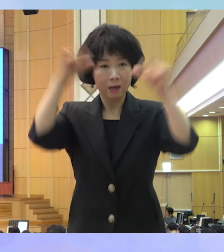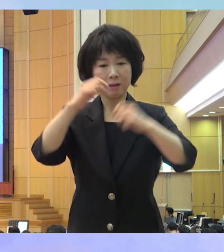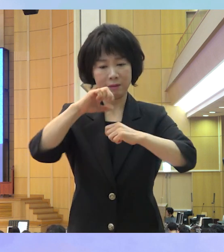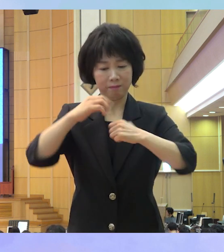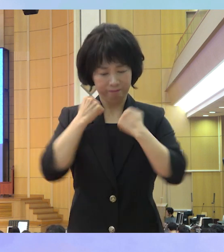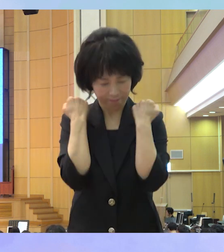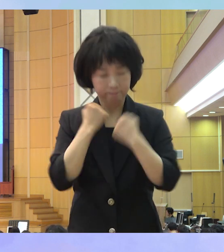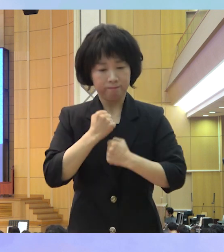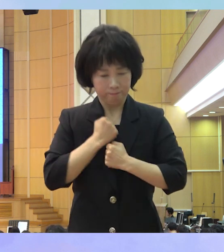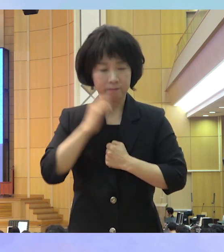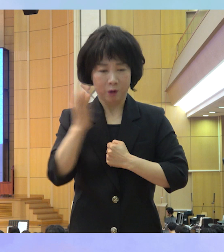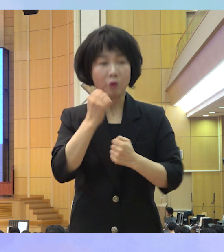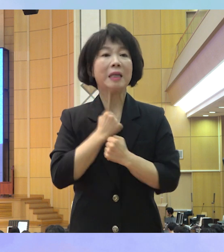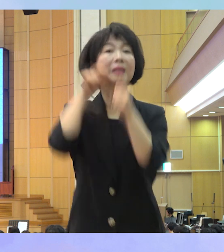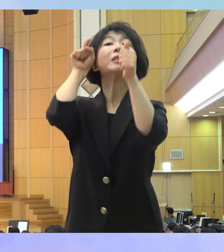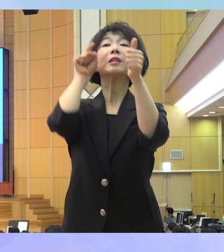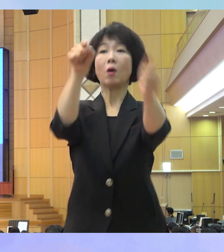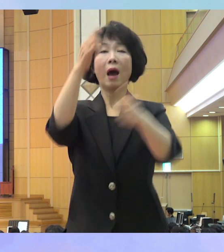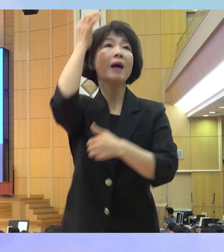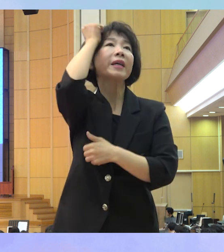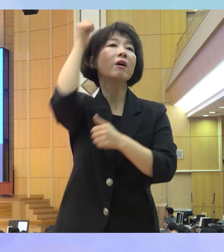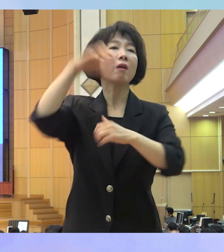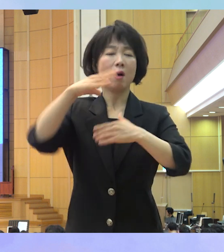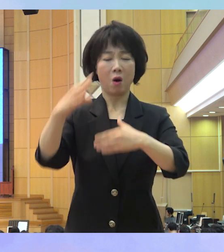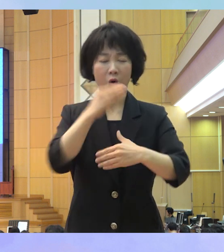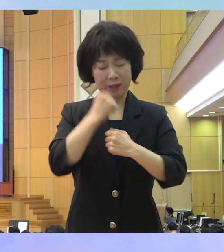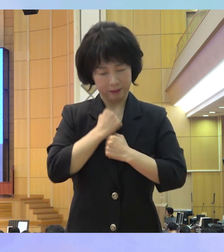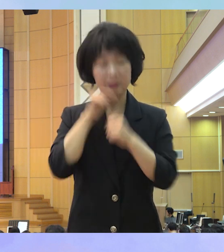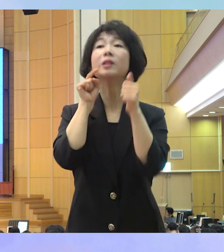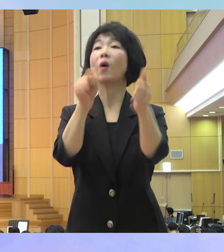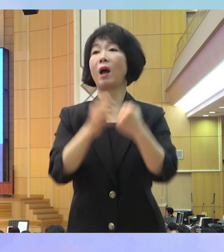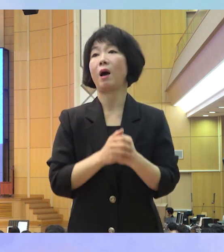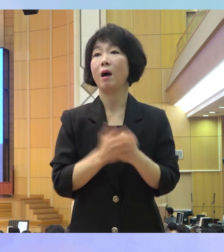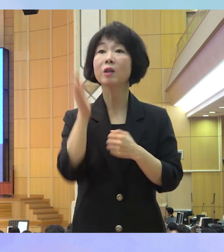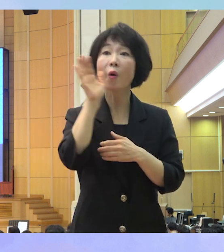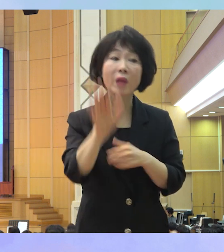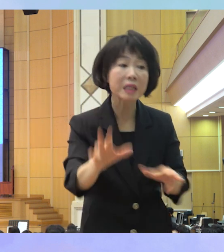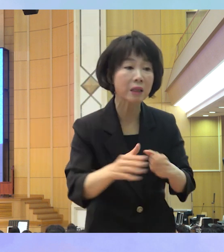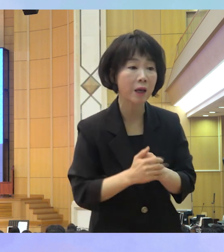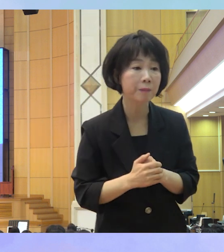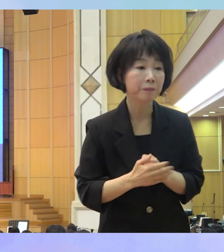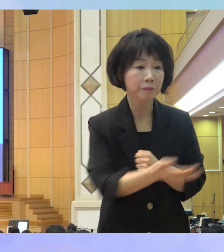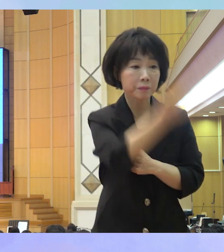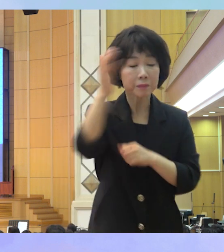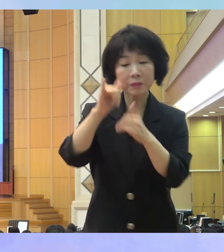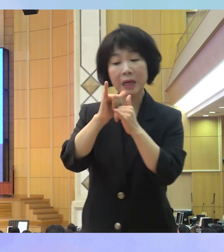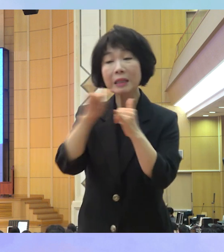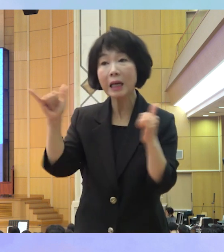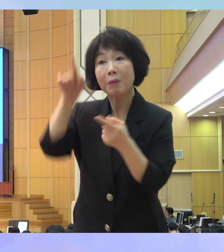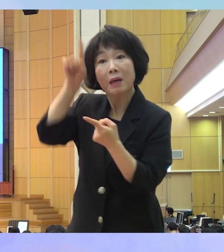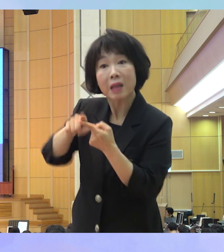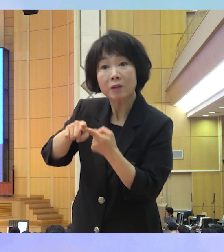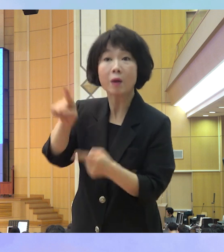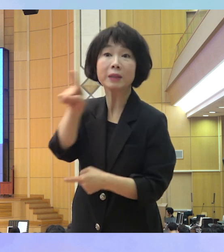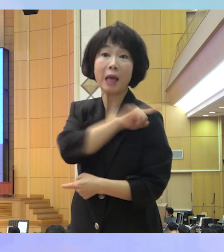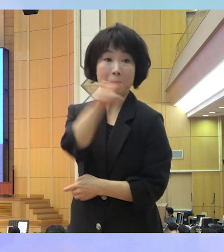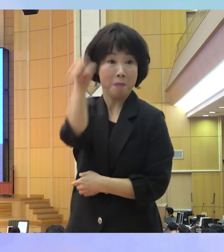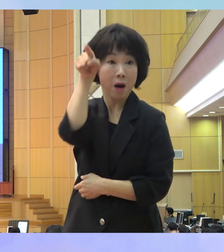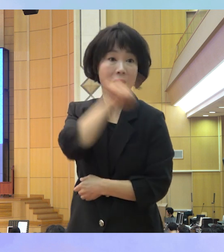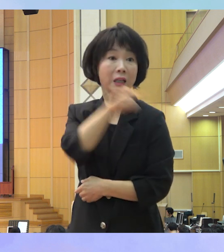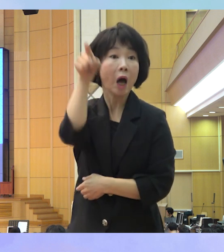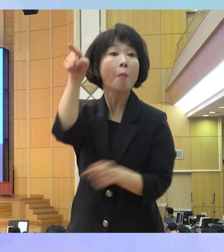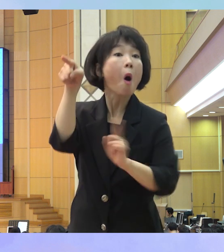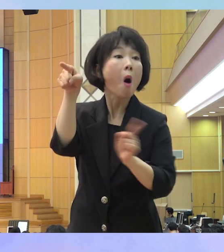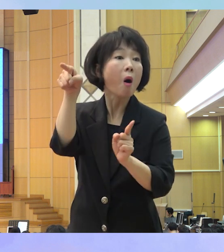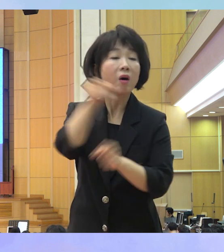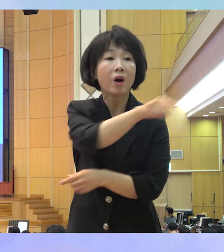겁니다. 안식일을 기억해서 거룩하게 지키라. 그런데 이제 사람의 계명으로 넘어와서 가장 첫 번째 계명이